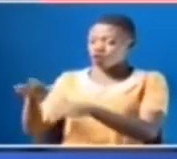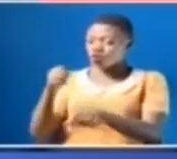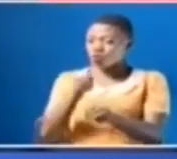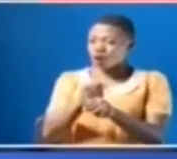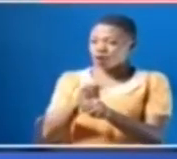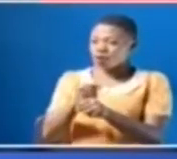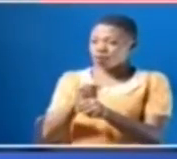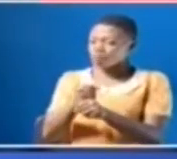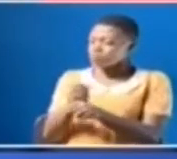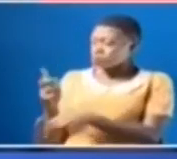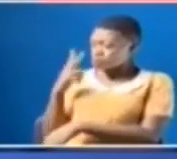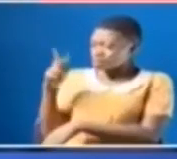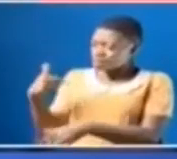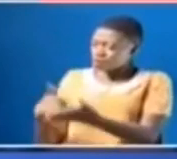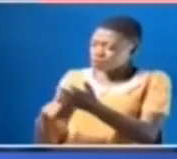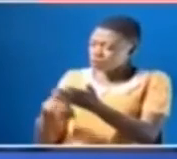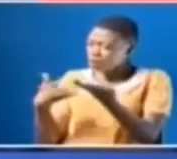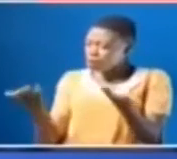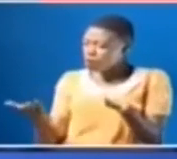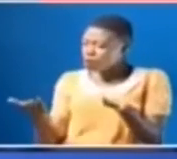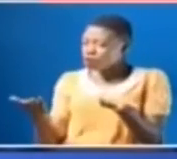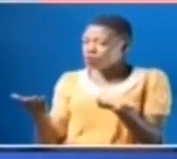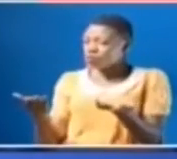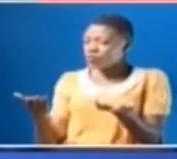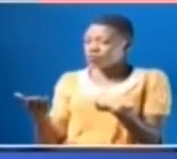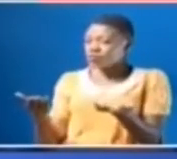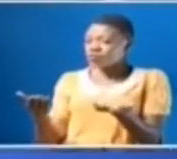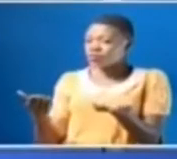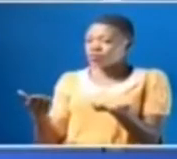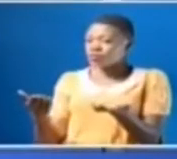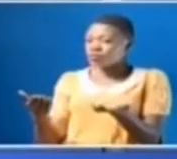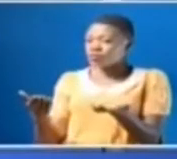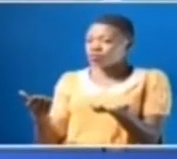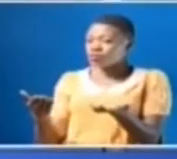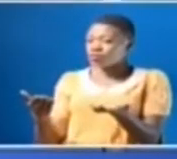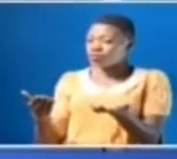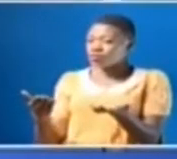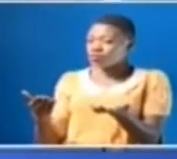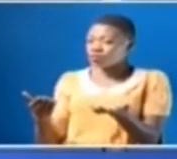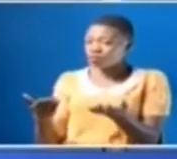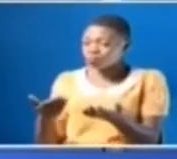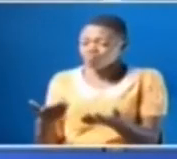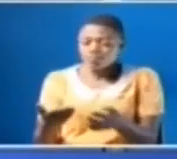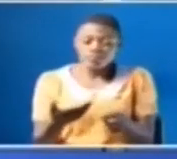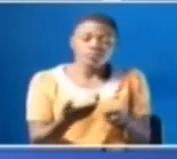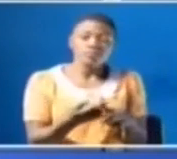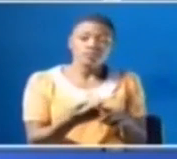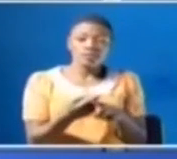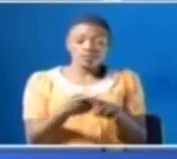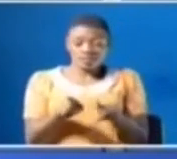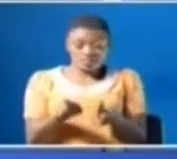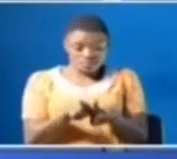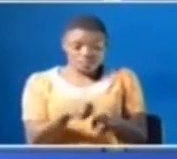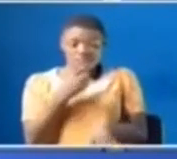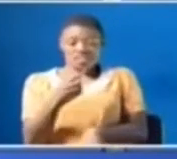ni tatizo hapa katika kuchukua hatua ya kuunganisha hivi vyuo? Na pia amesema ni kizingizio tu